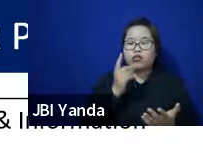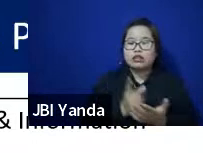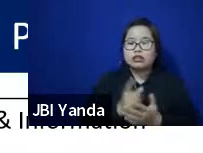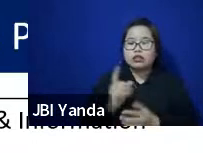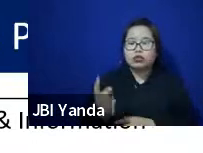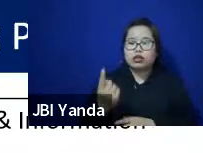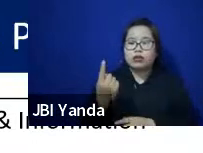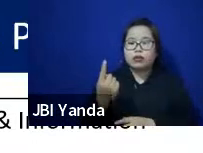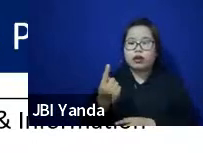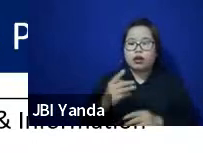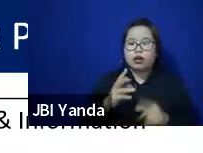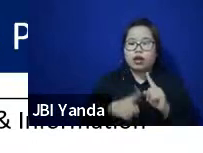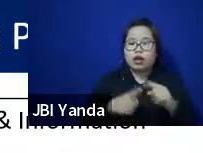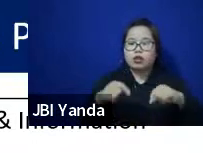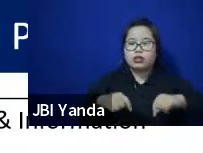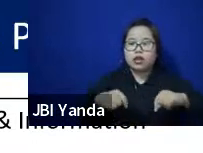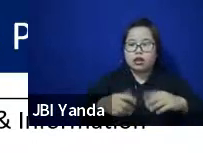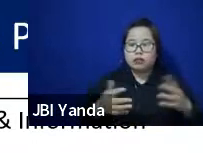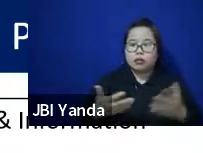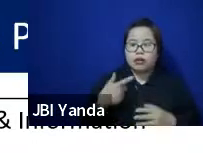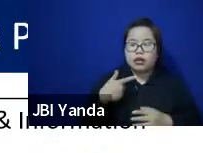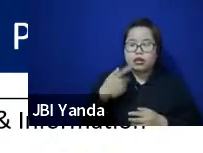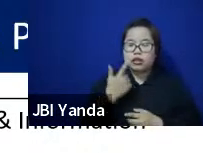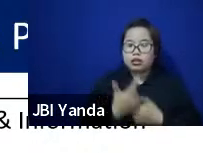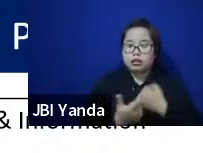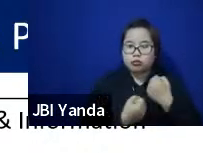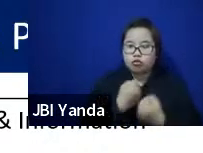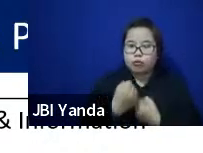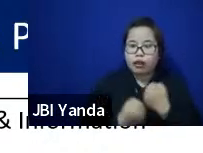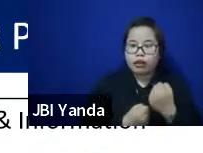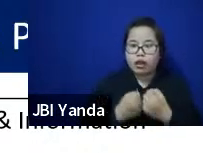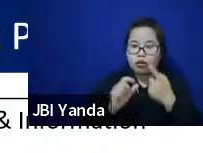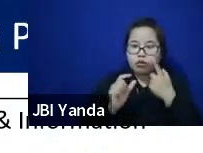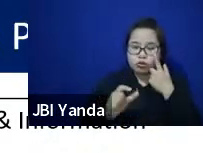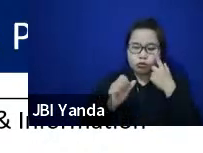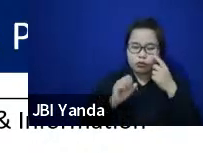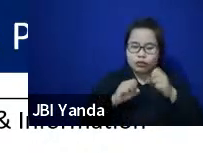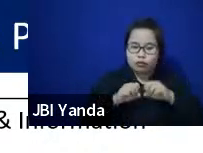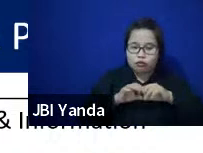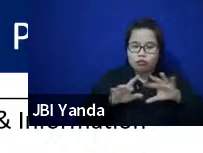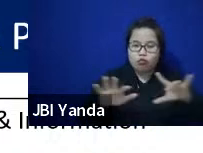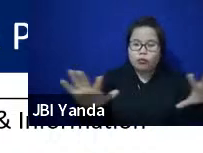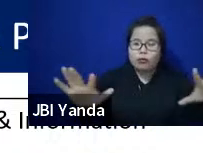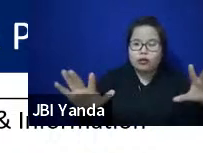yang saat ini tentu kita upayakan untuk bisa membumi ya, bisa